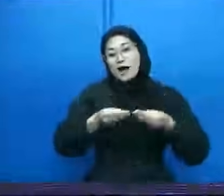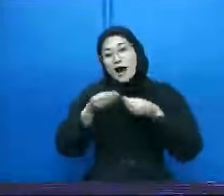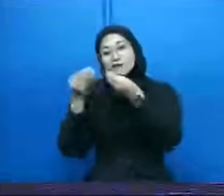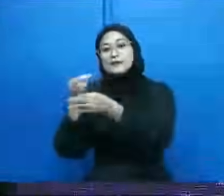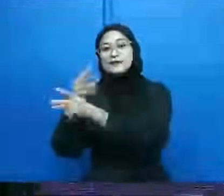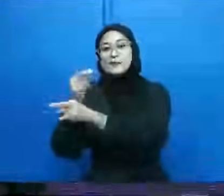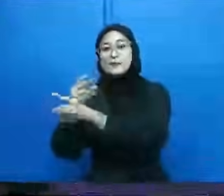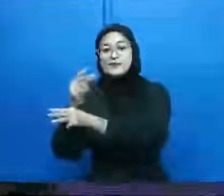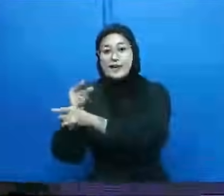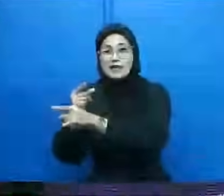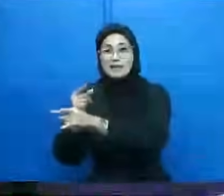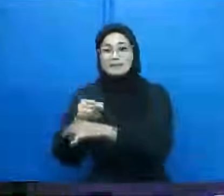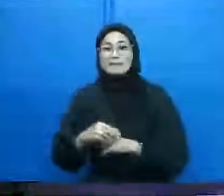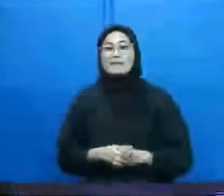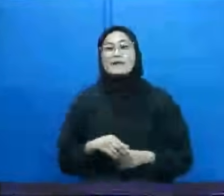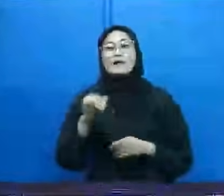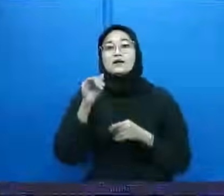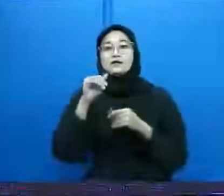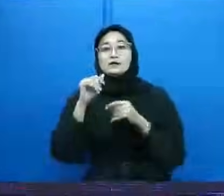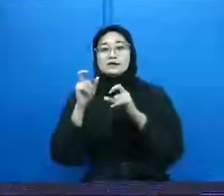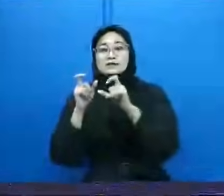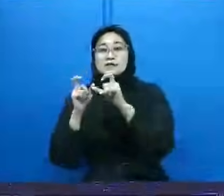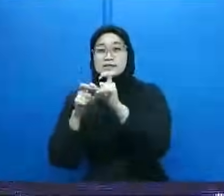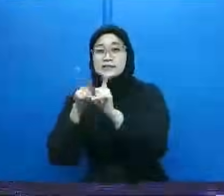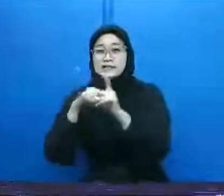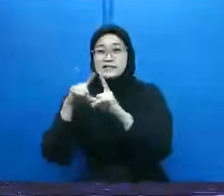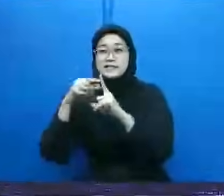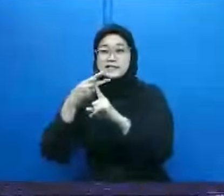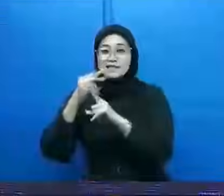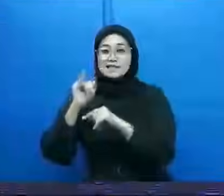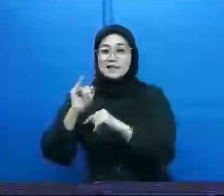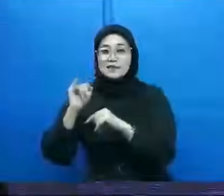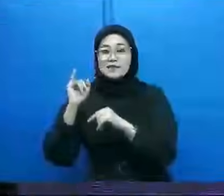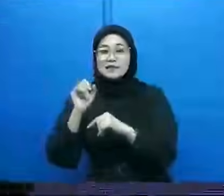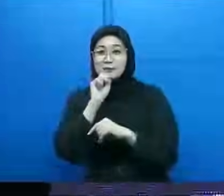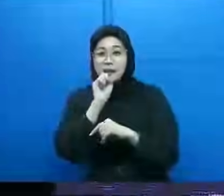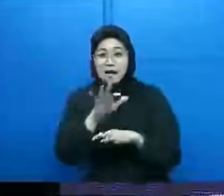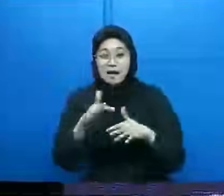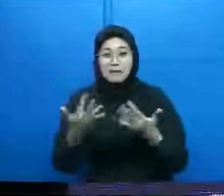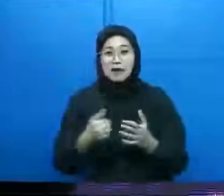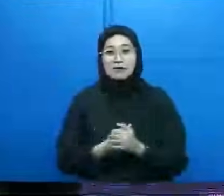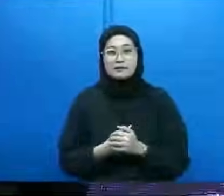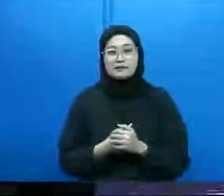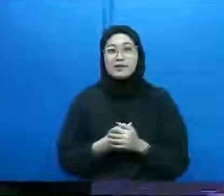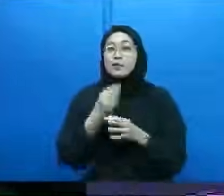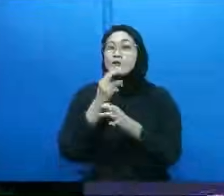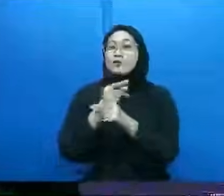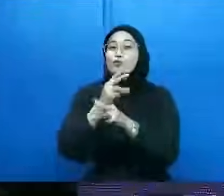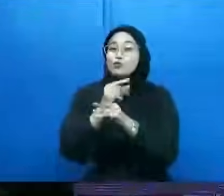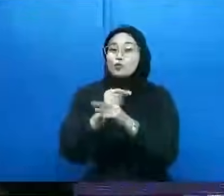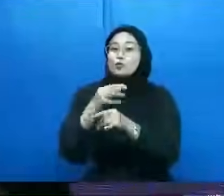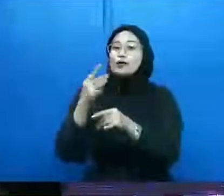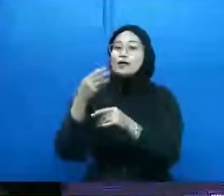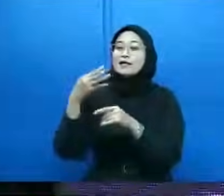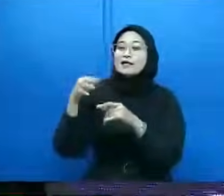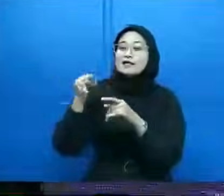sedang mencicipi, kata Imam Al-Imam Asy-Syafi'i, dengan kalimat yang sangat tawadu dan sopan, kata beliau, guru, memang rizki itu, kalau